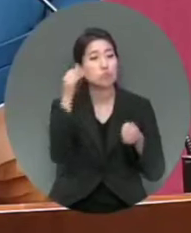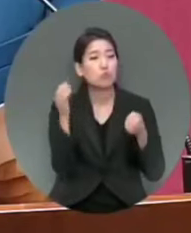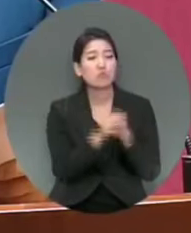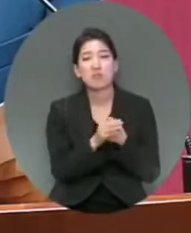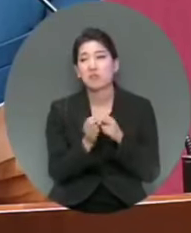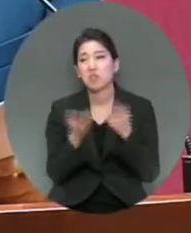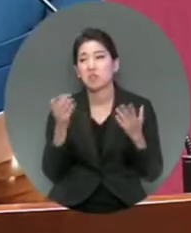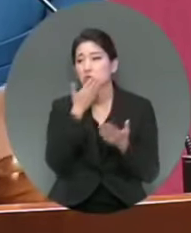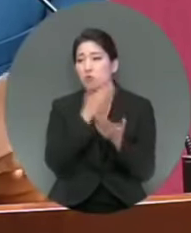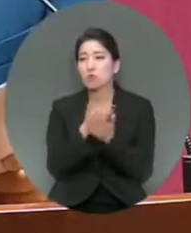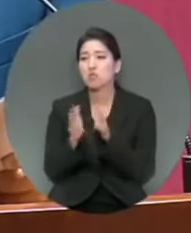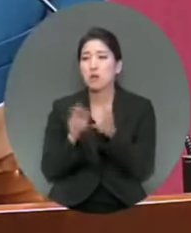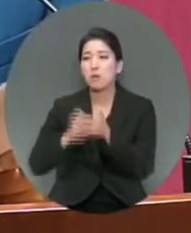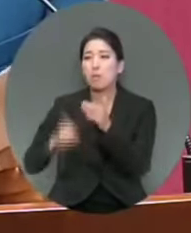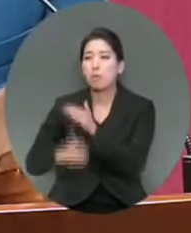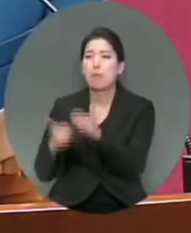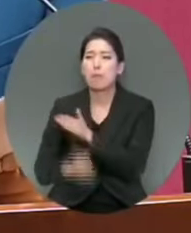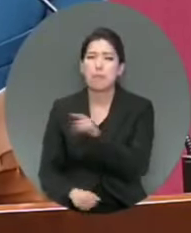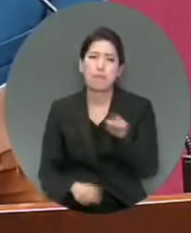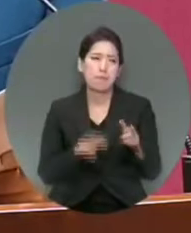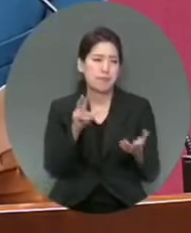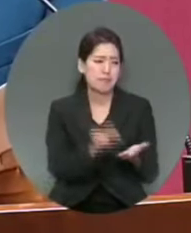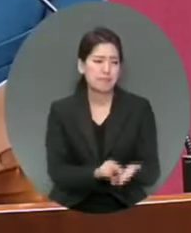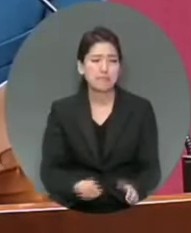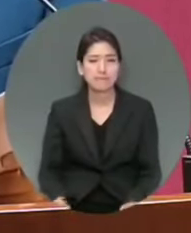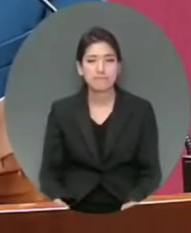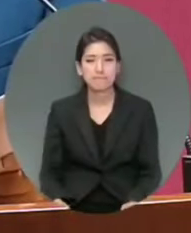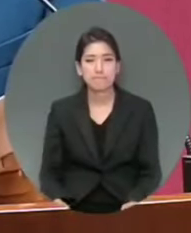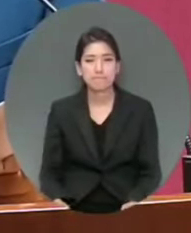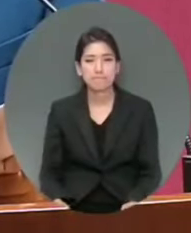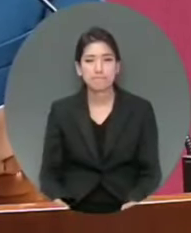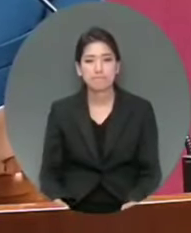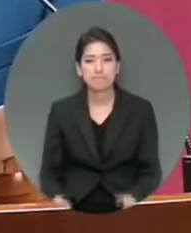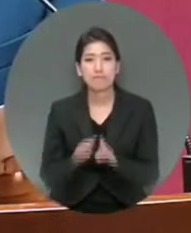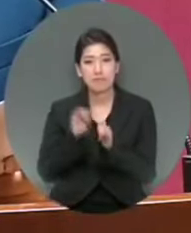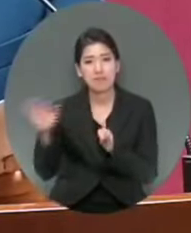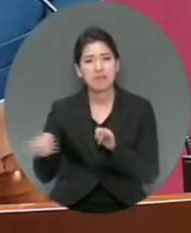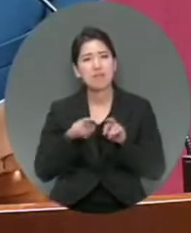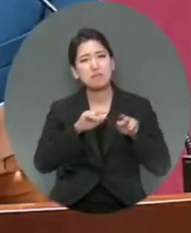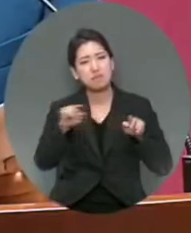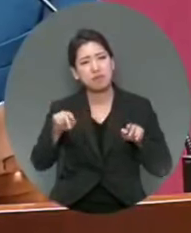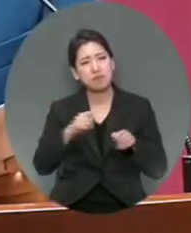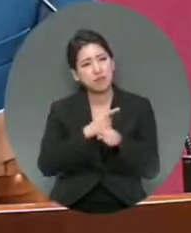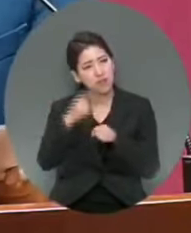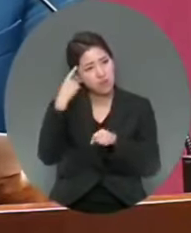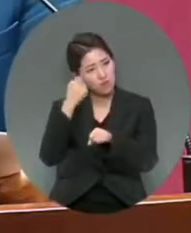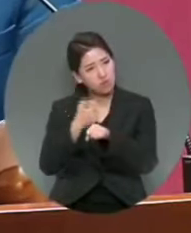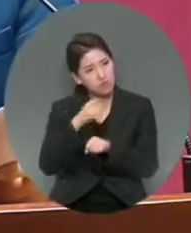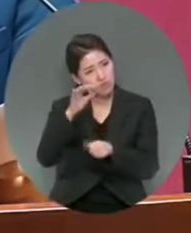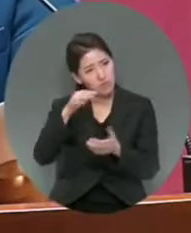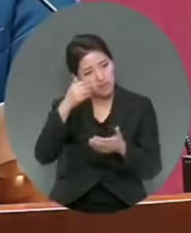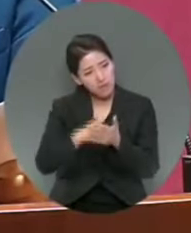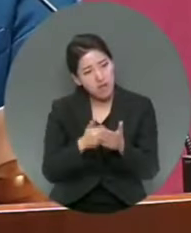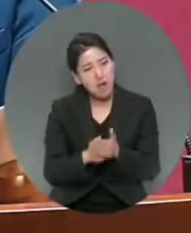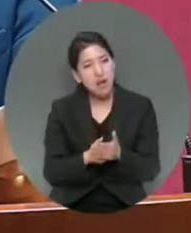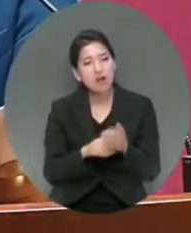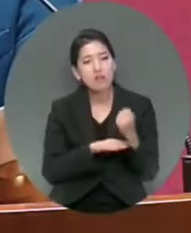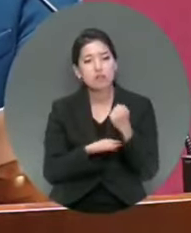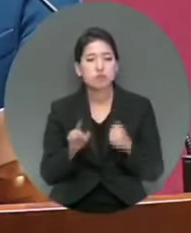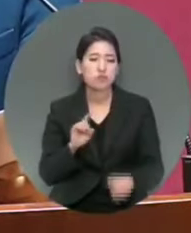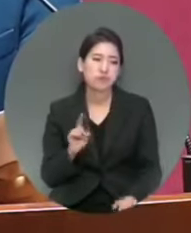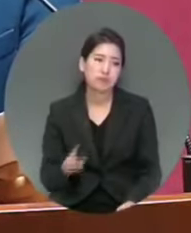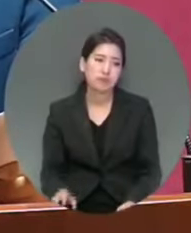아닙니까? 저는 많은 의원님들이 지적한 바처럼 24년 R&D 예산 삭감은 삭감의 기준이 무엇이었는지